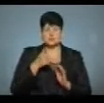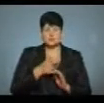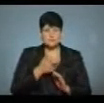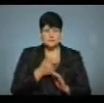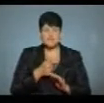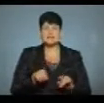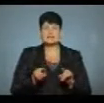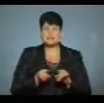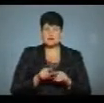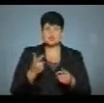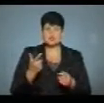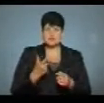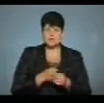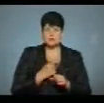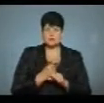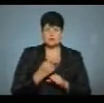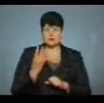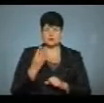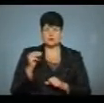Також щеплення в області зробили